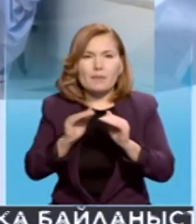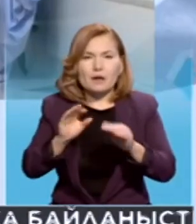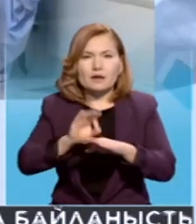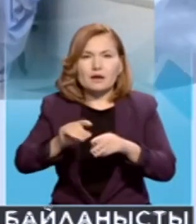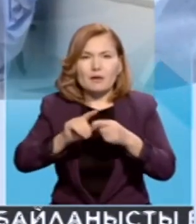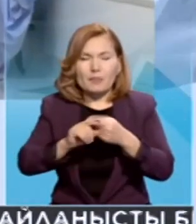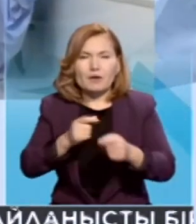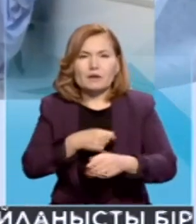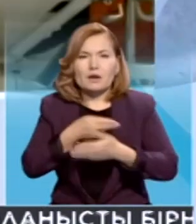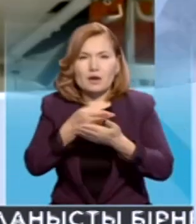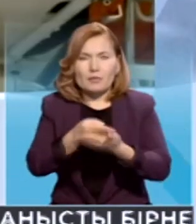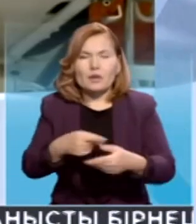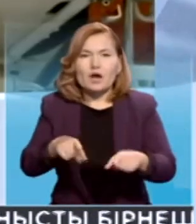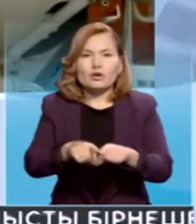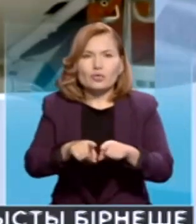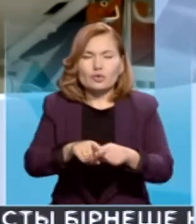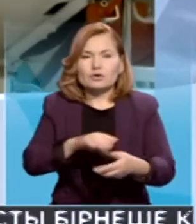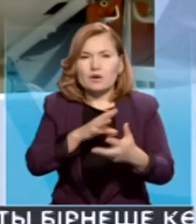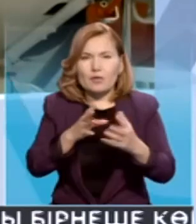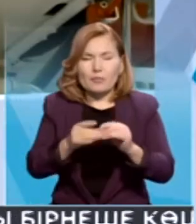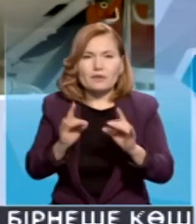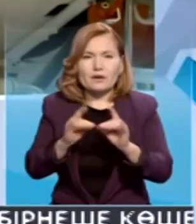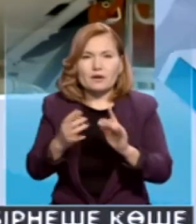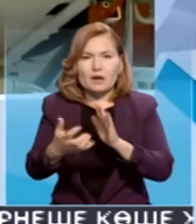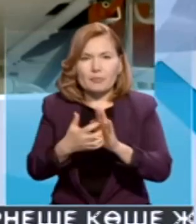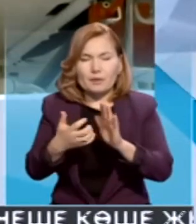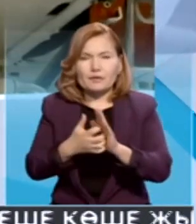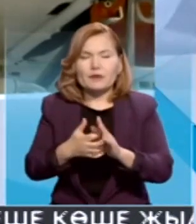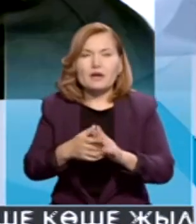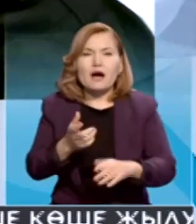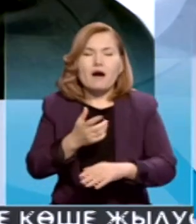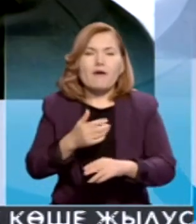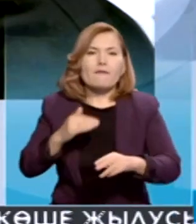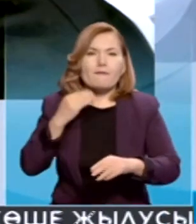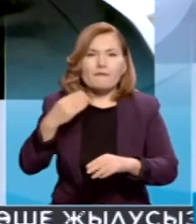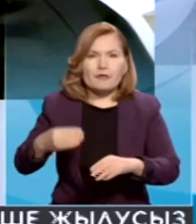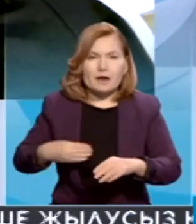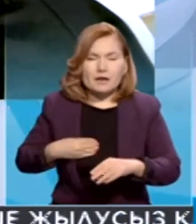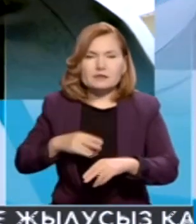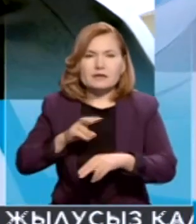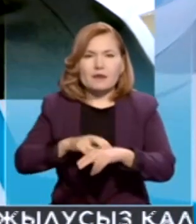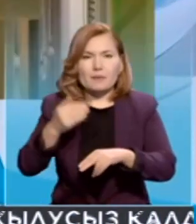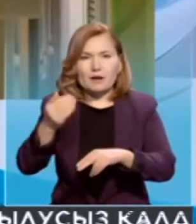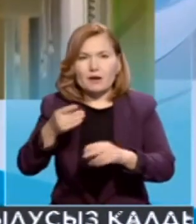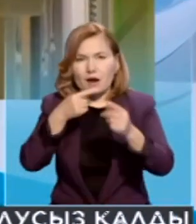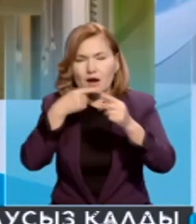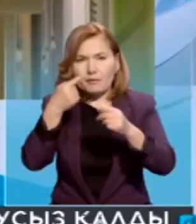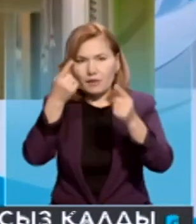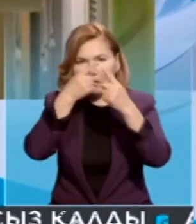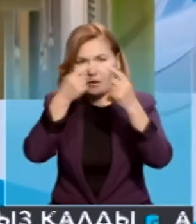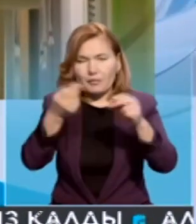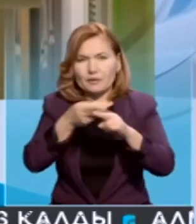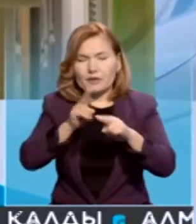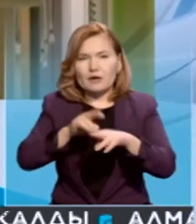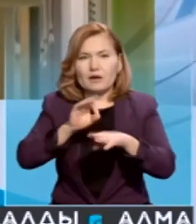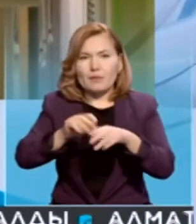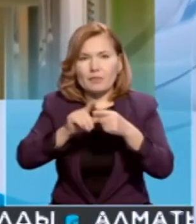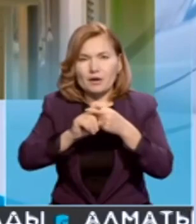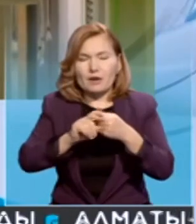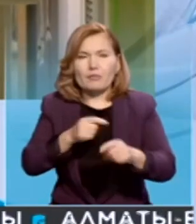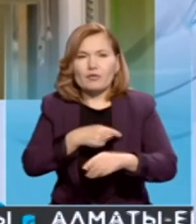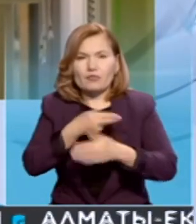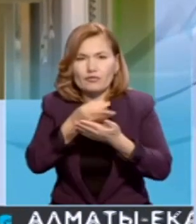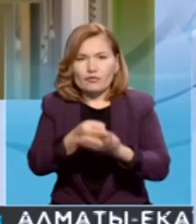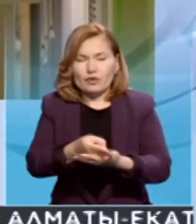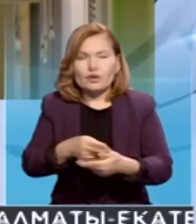ауруханаларында олардың педиатрия бөлімшелерінде орын тапшы. Францияда да медицина мамандары COVID тұмау жұқтырып ауырып жатқан медбике